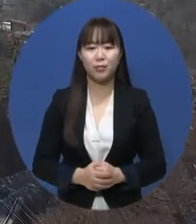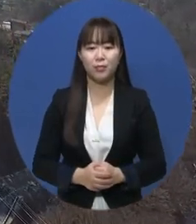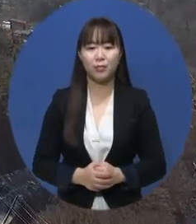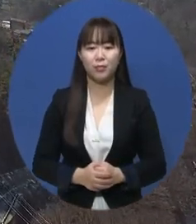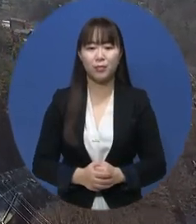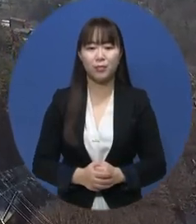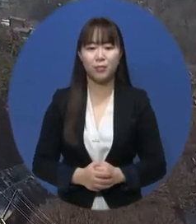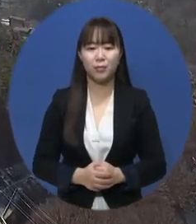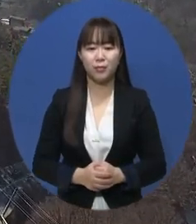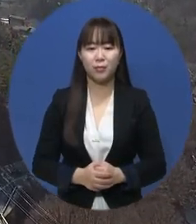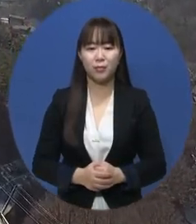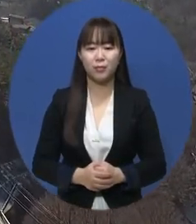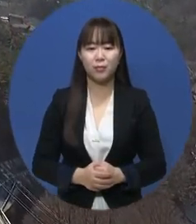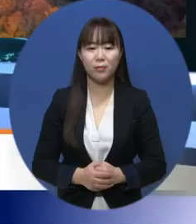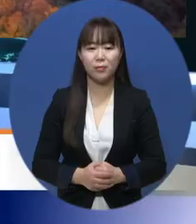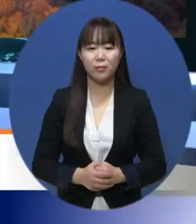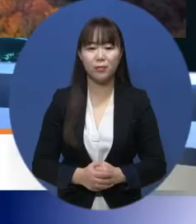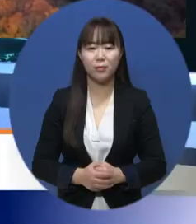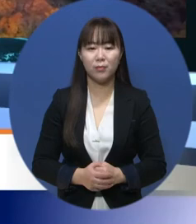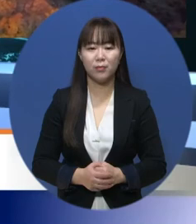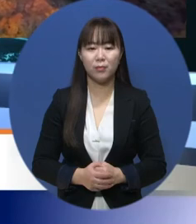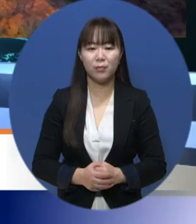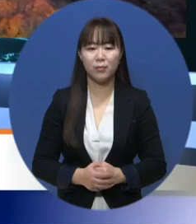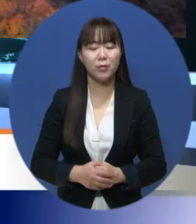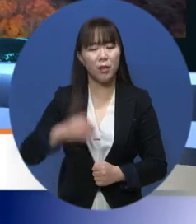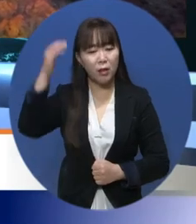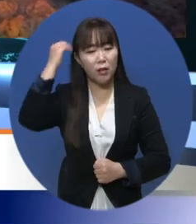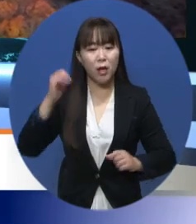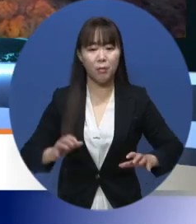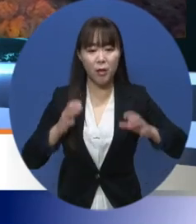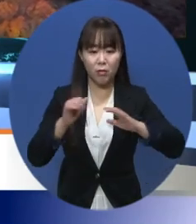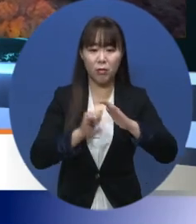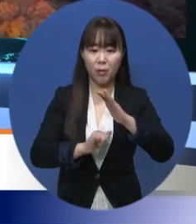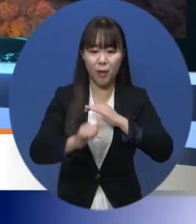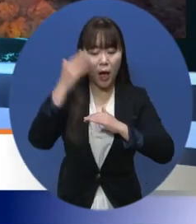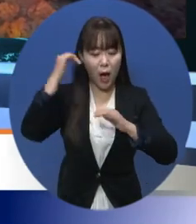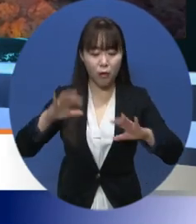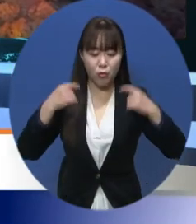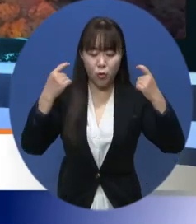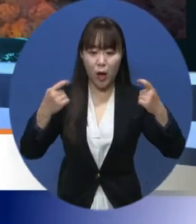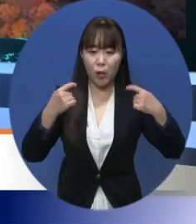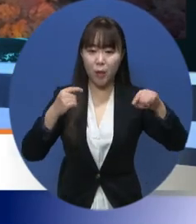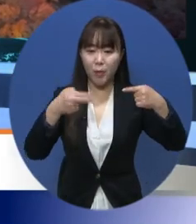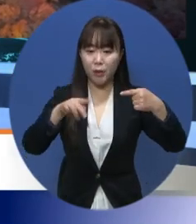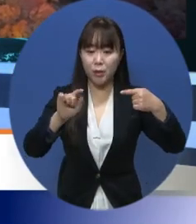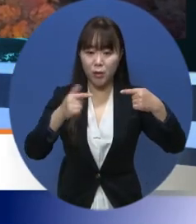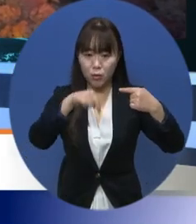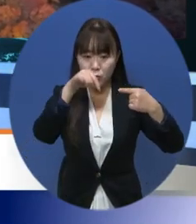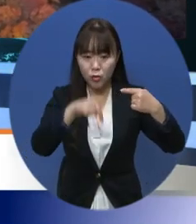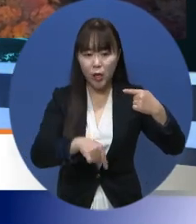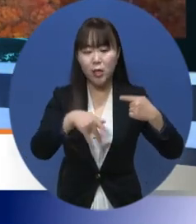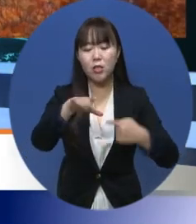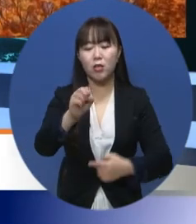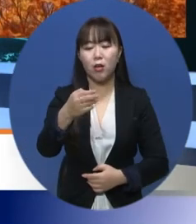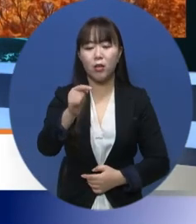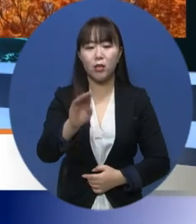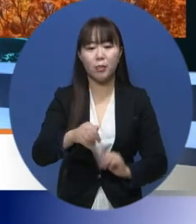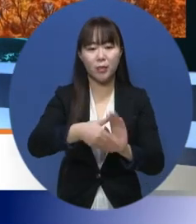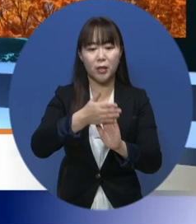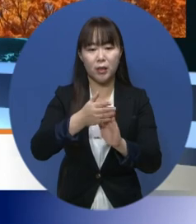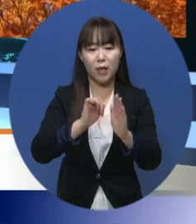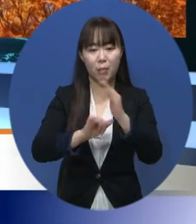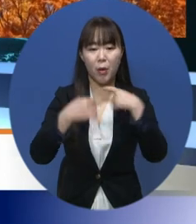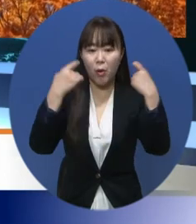복지TV 뉴스 이영춘입니다. 대한민국을 대표하는 한국 관광백선에 정읍시 대표